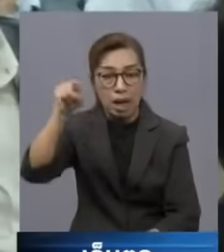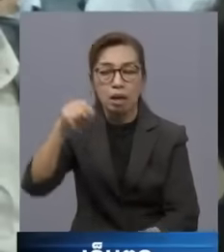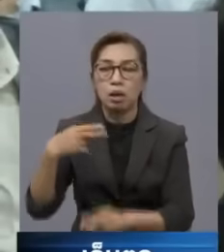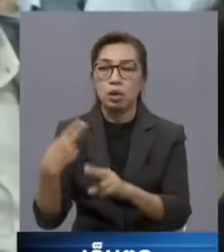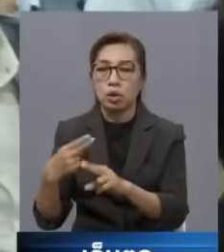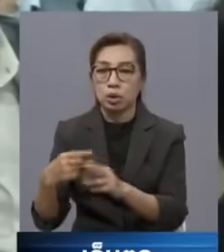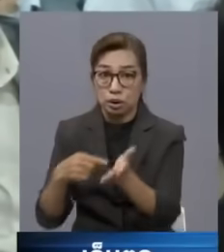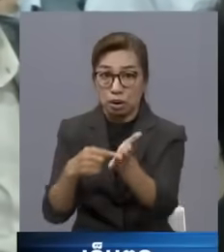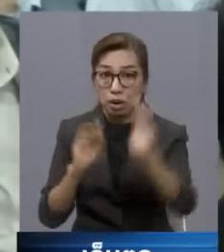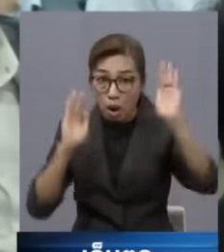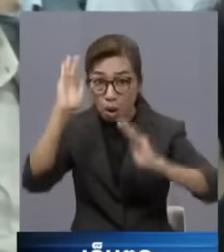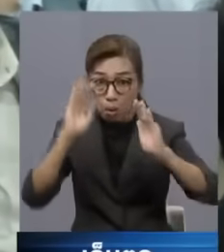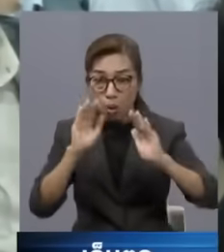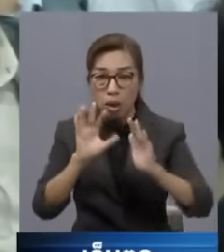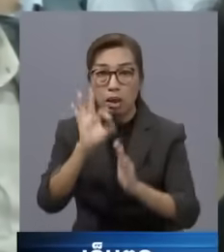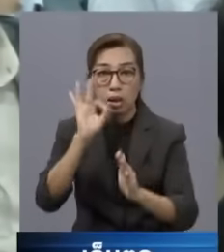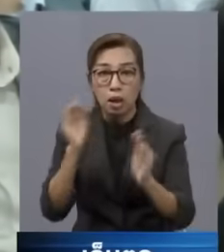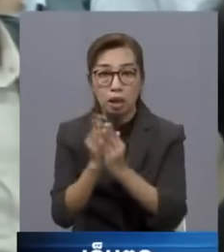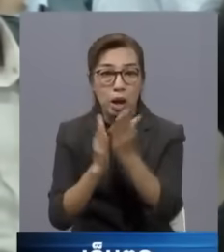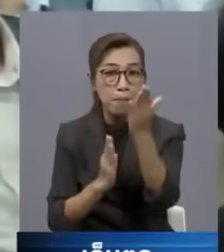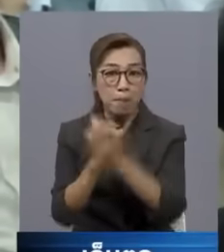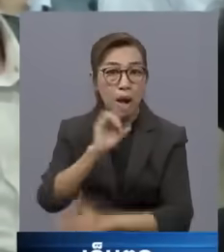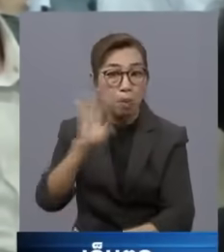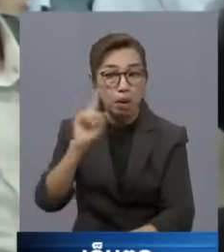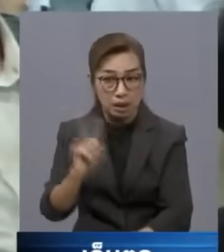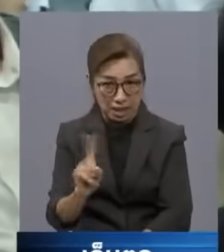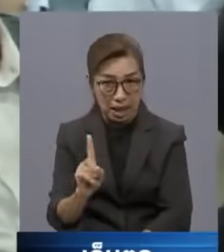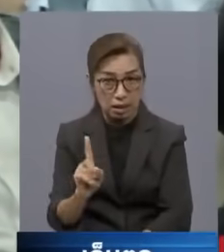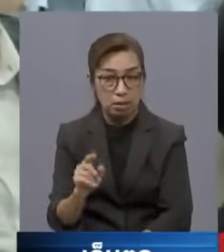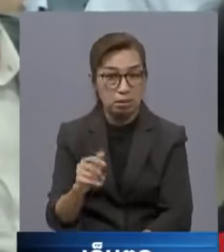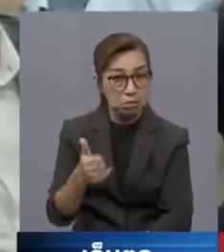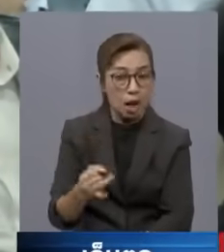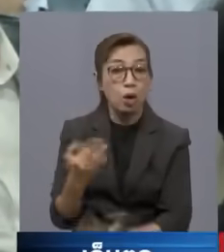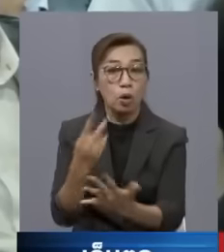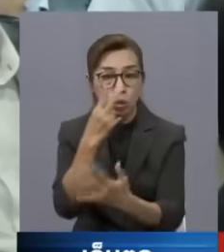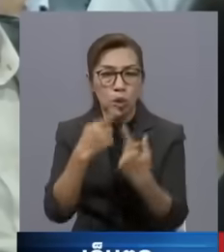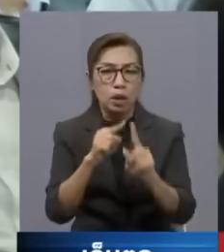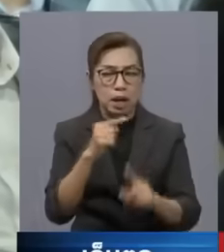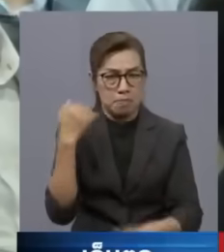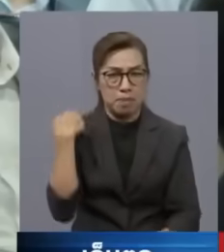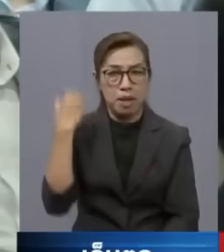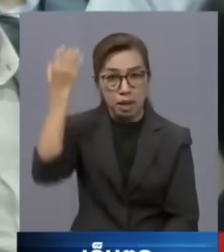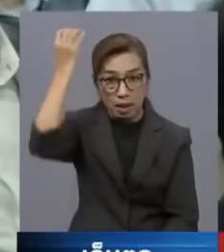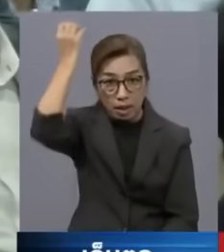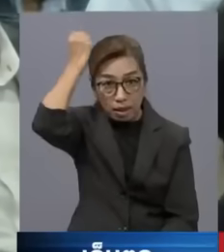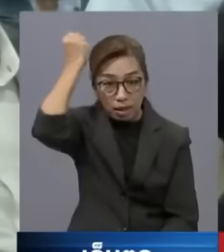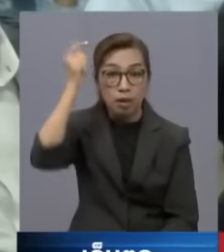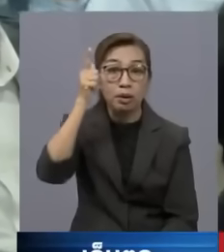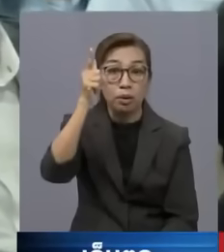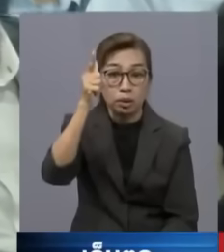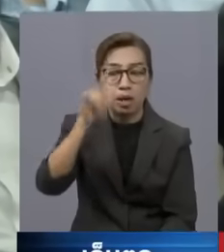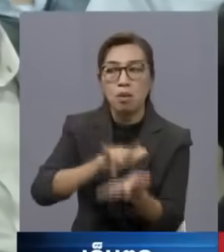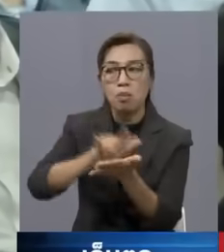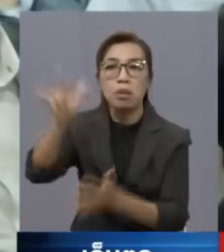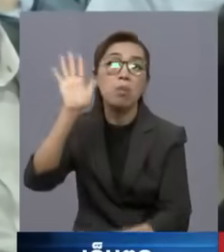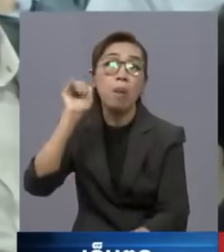มันก็มีกระแสข่าวเรื่องที่คุณอุ๊งช่วงที่ผ่านมาก็บินไปหาคุณพ่อด้วยก็ถูกไปโยงเอกกับคำว่าเอ๊ะรอไฟเขียวอะไรหรือไม่อย่าง